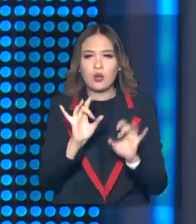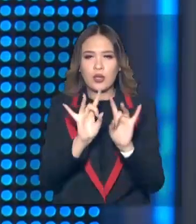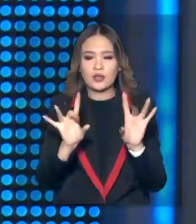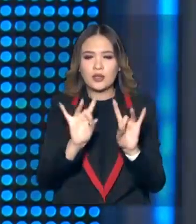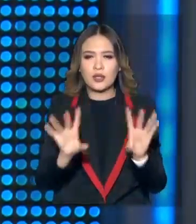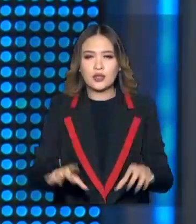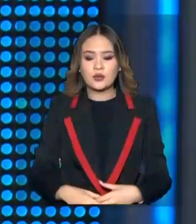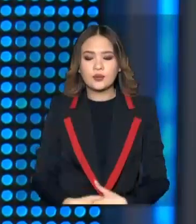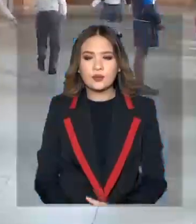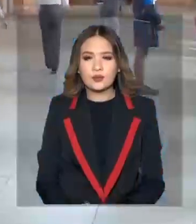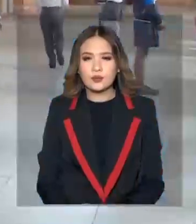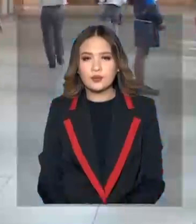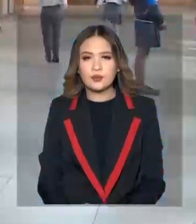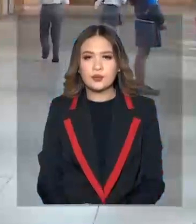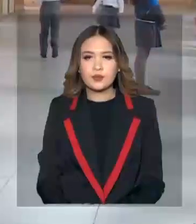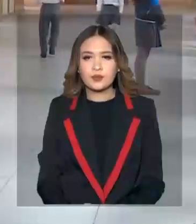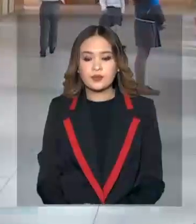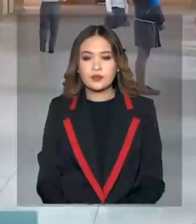расскажет.